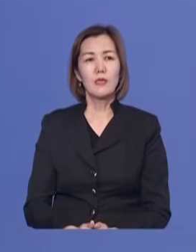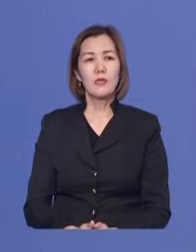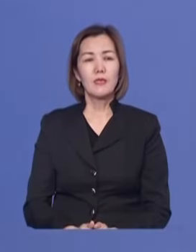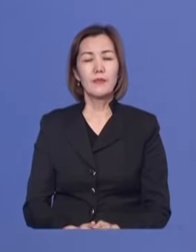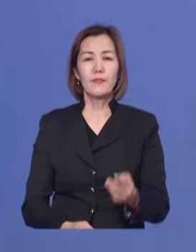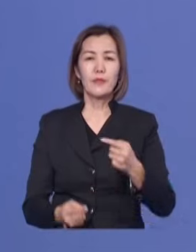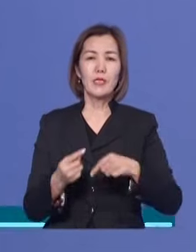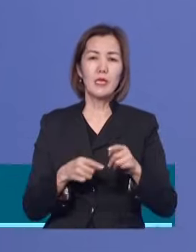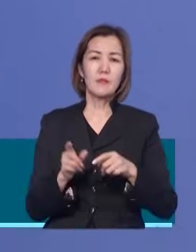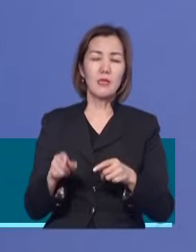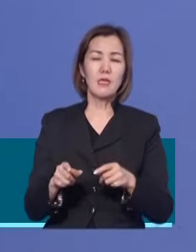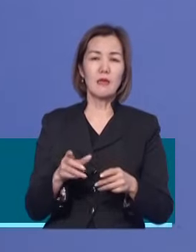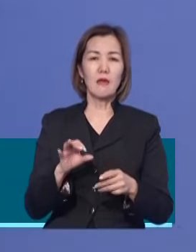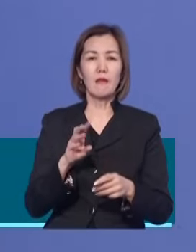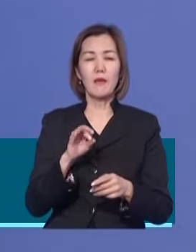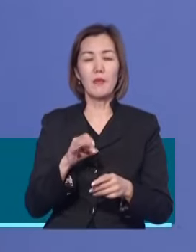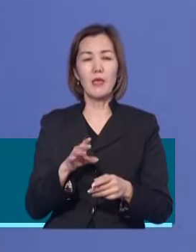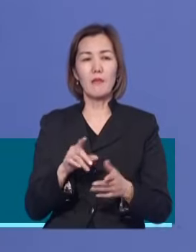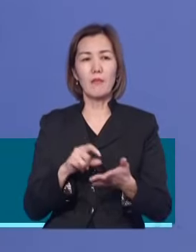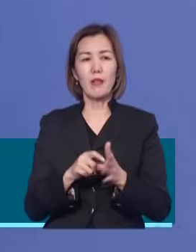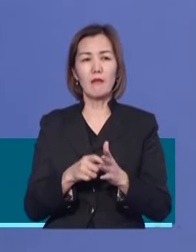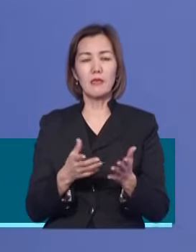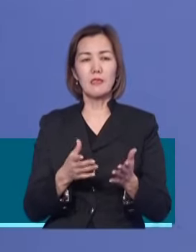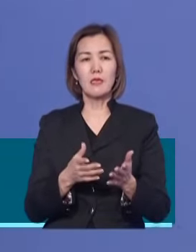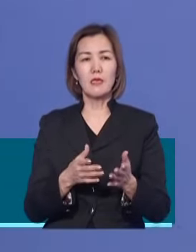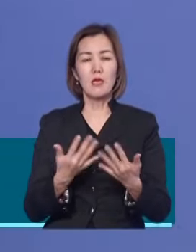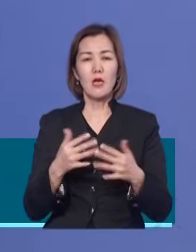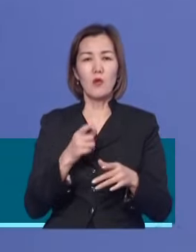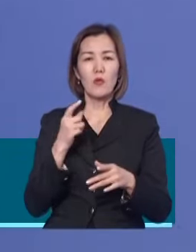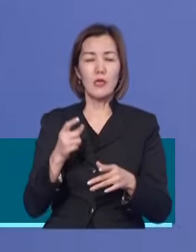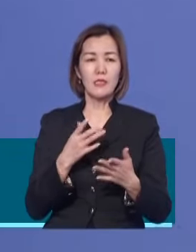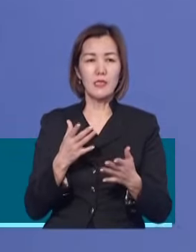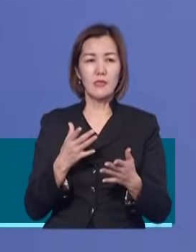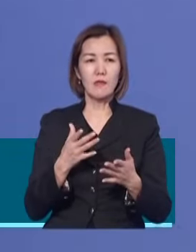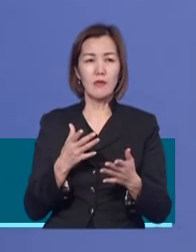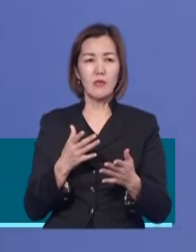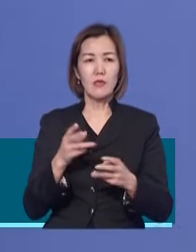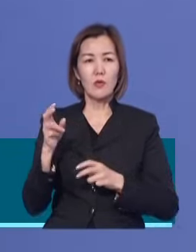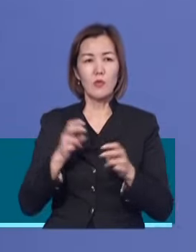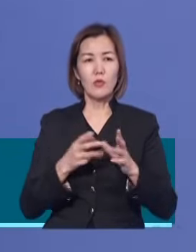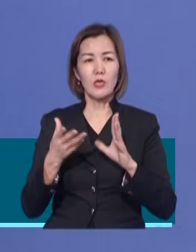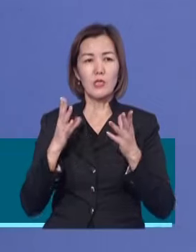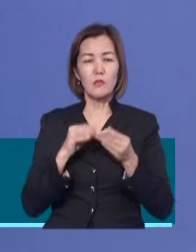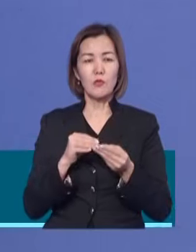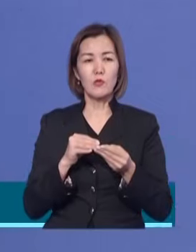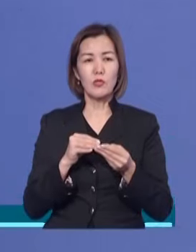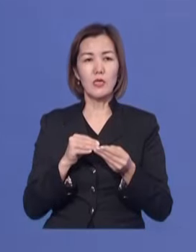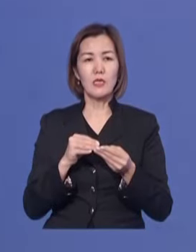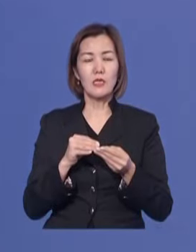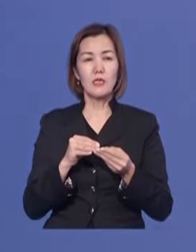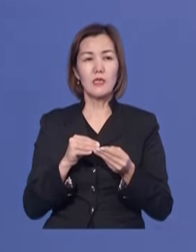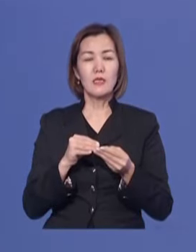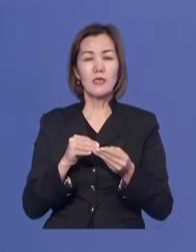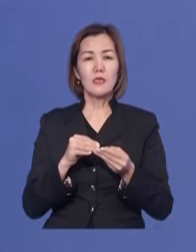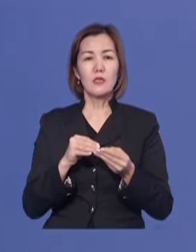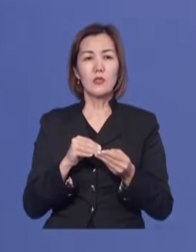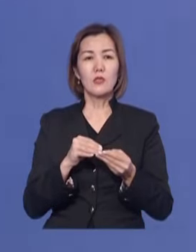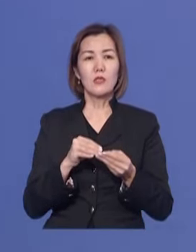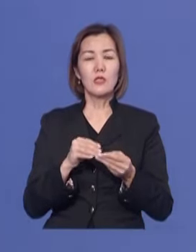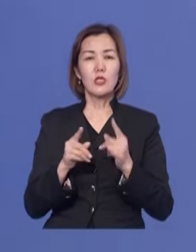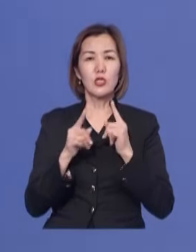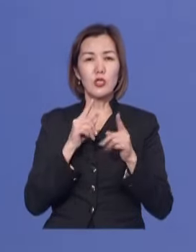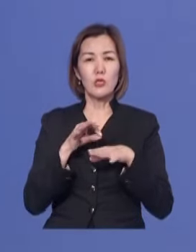Кәсіпкерлер палатасы атамекенде ауыл шаруашылық өнеркәсіп бойынша салалық кеңес өтіп отыр.